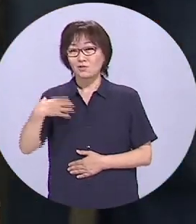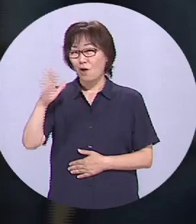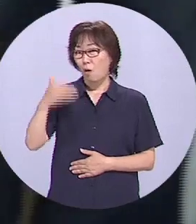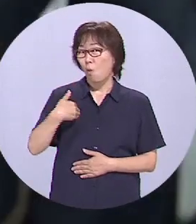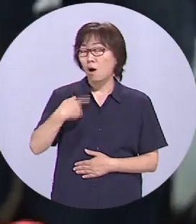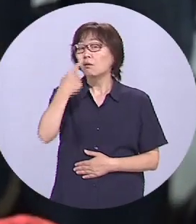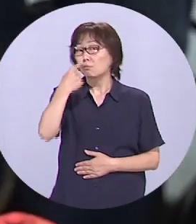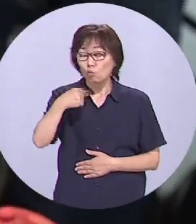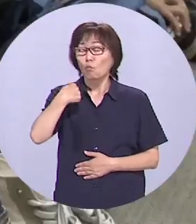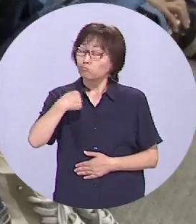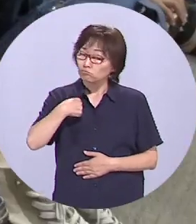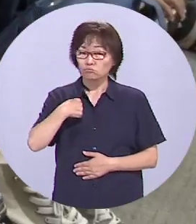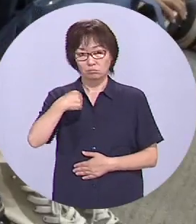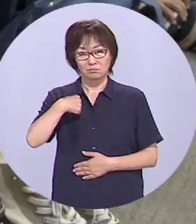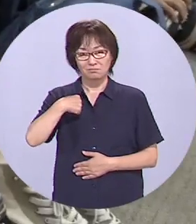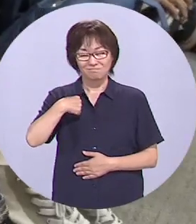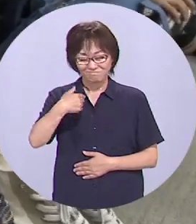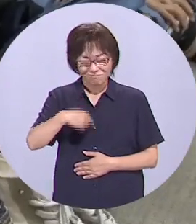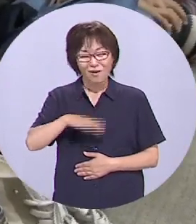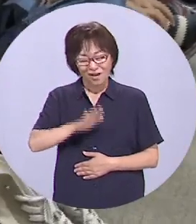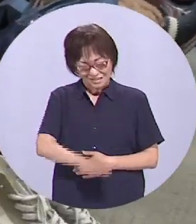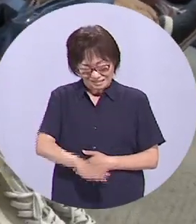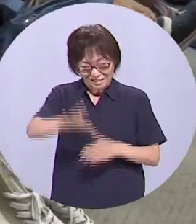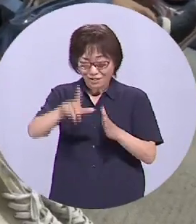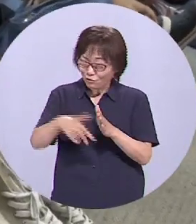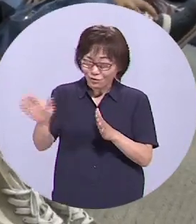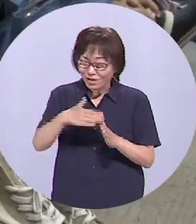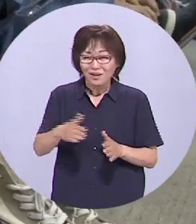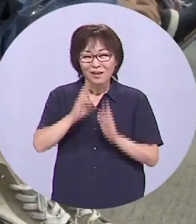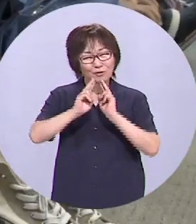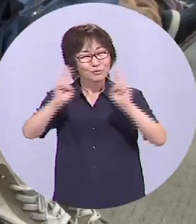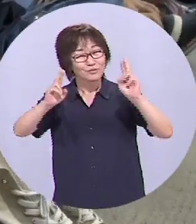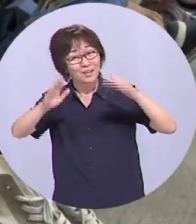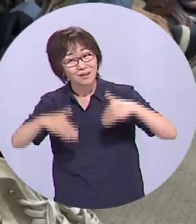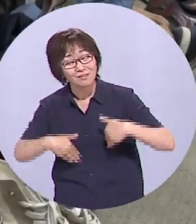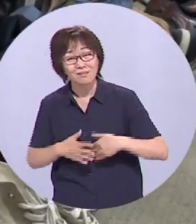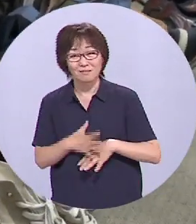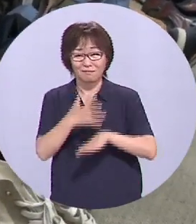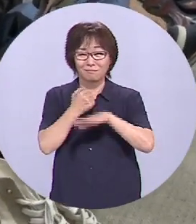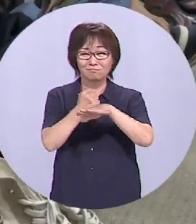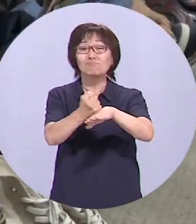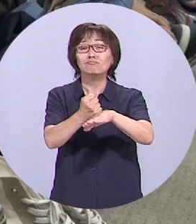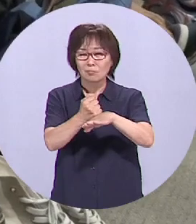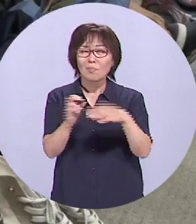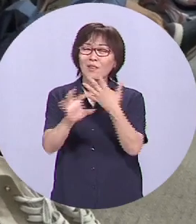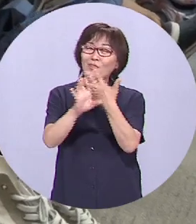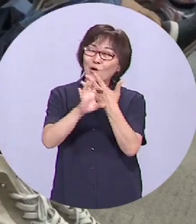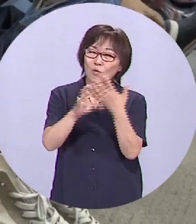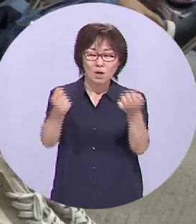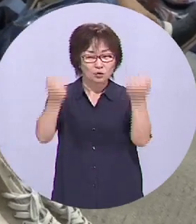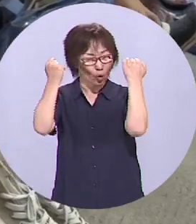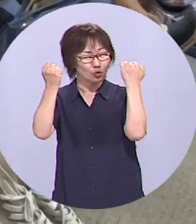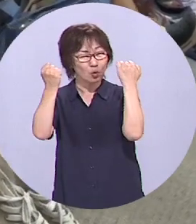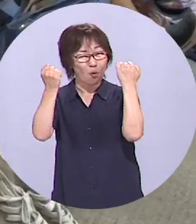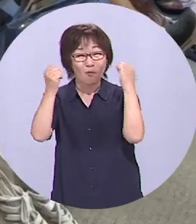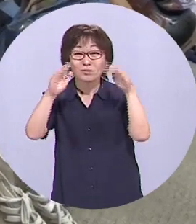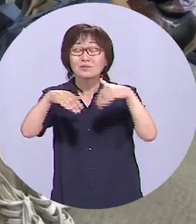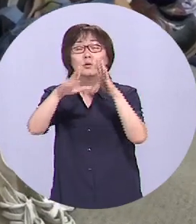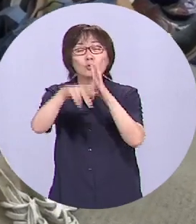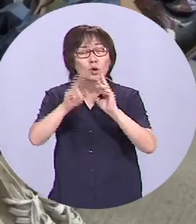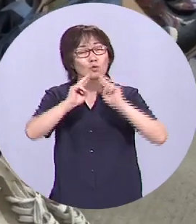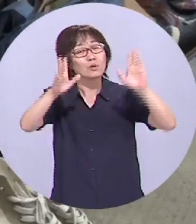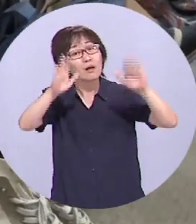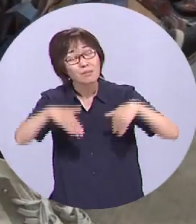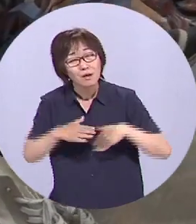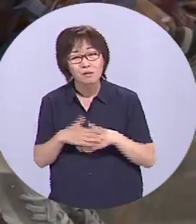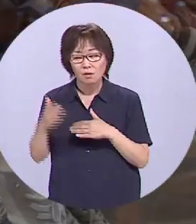って思うんですよ。で卒業生を送る会で歌いましたとか、それから保育園でお昼寝の時間から目覚める時にかけて